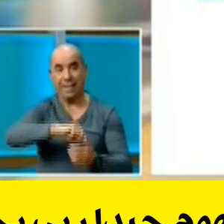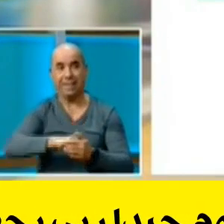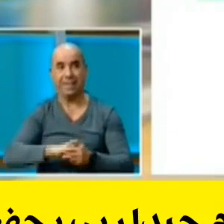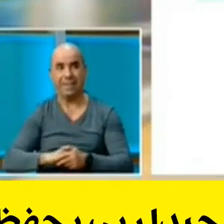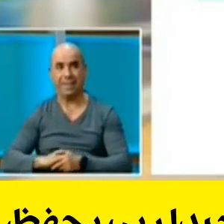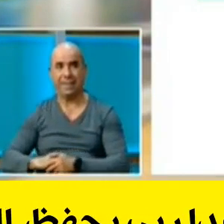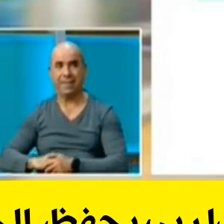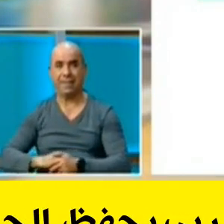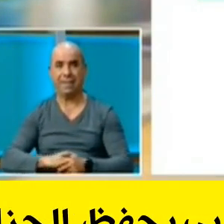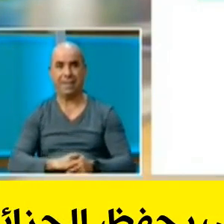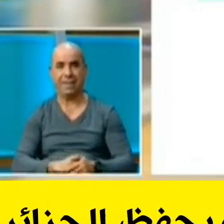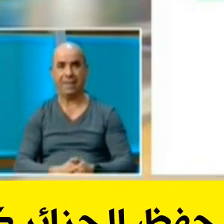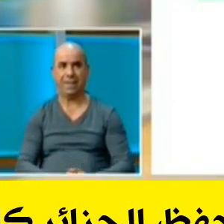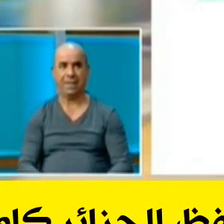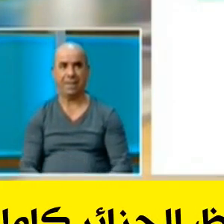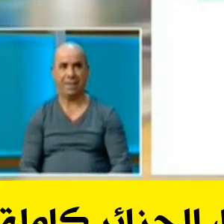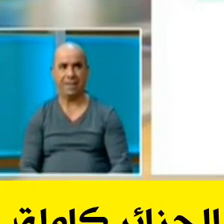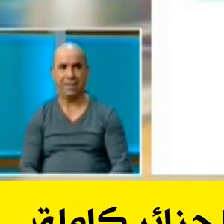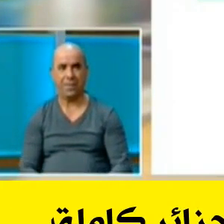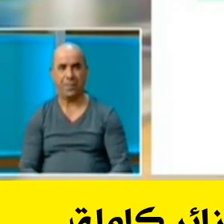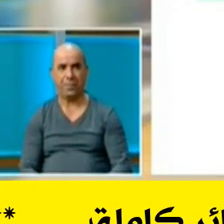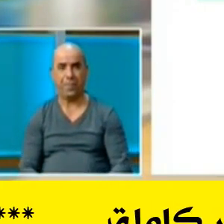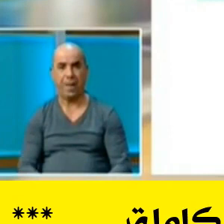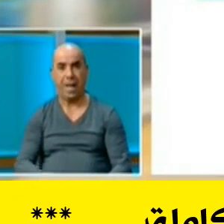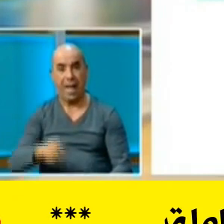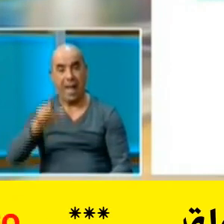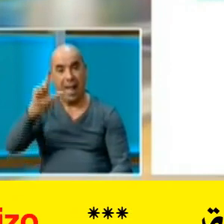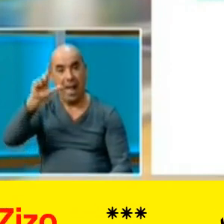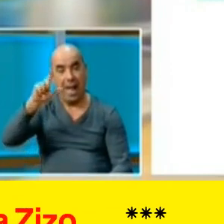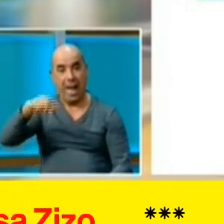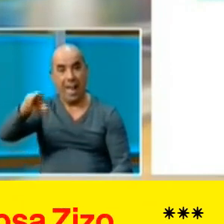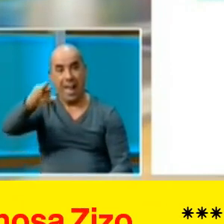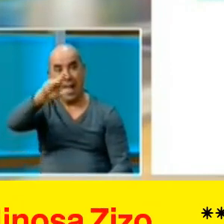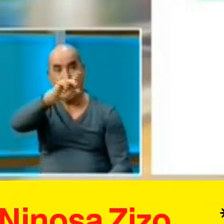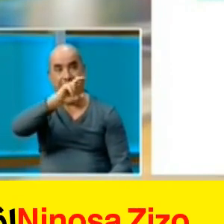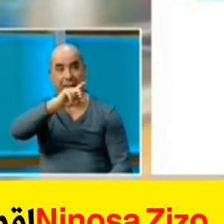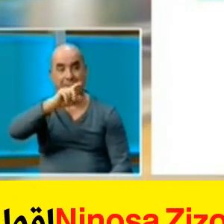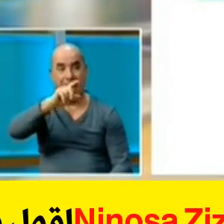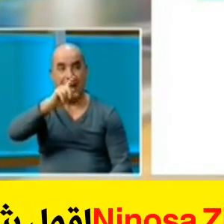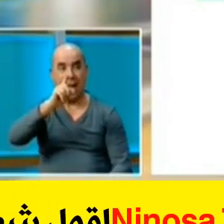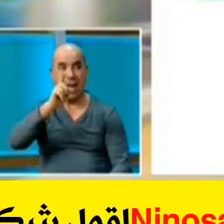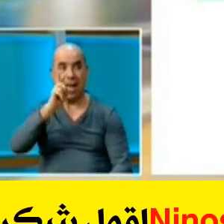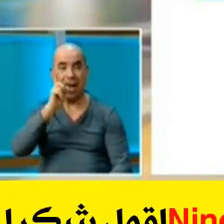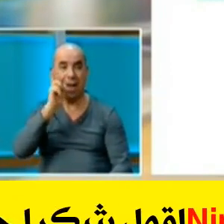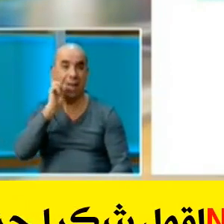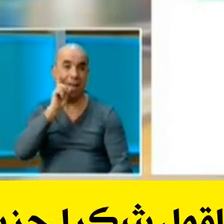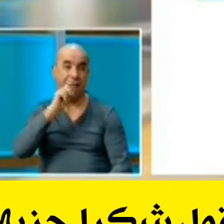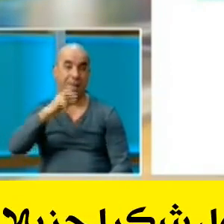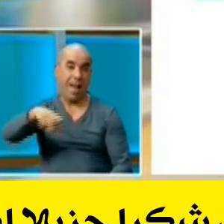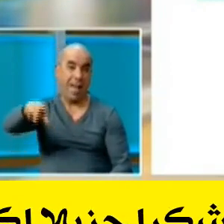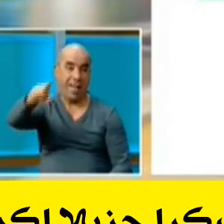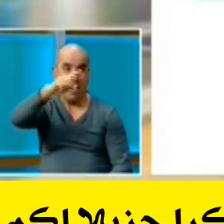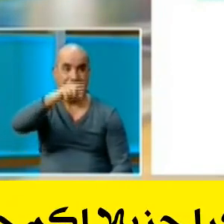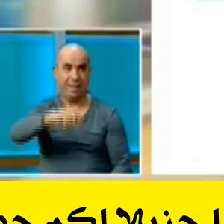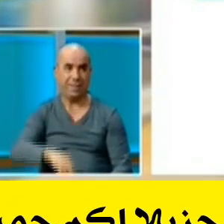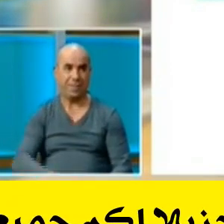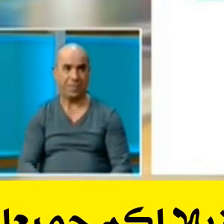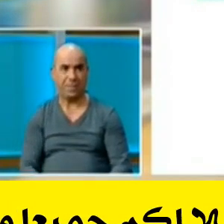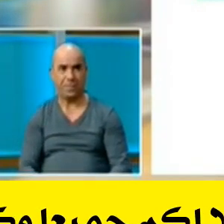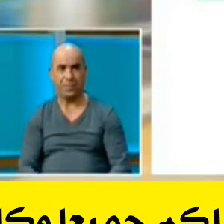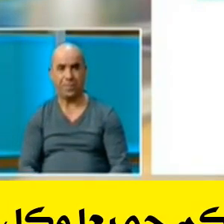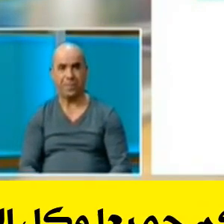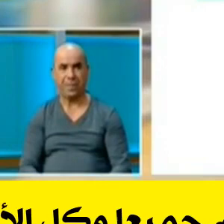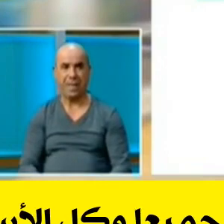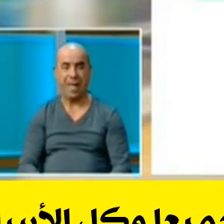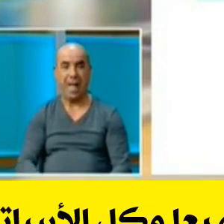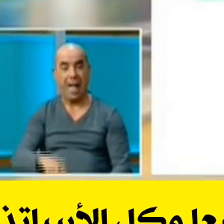كيف هي؟ مشددة. جيد، اللذان أيضا في اللتان. جيد،